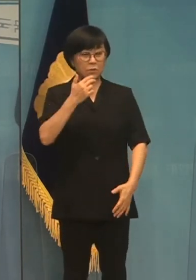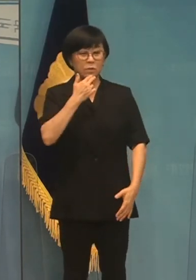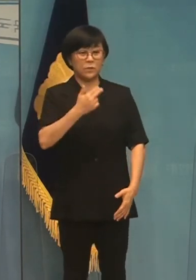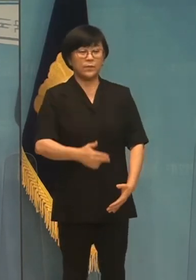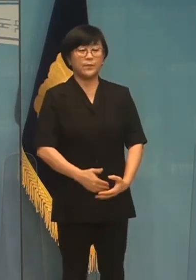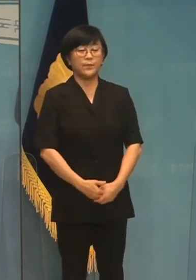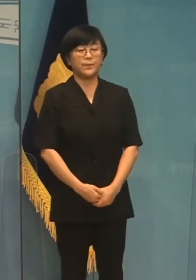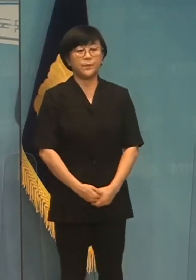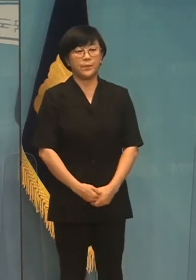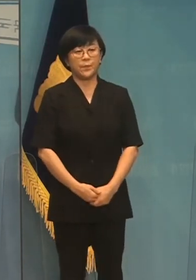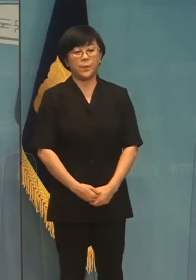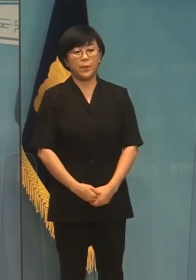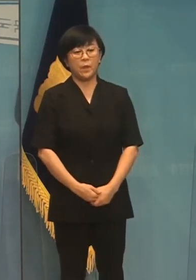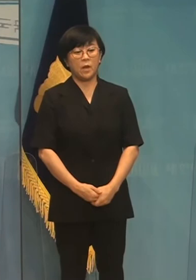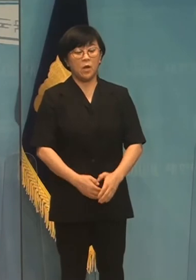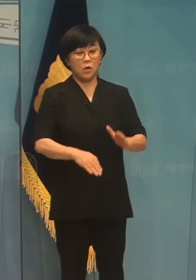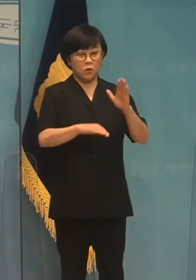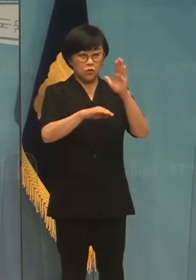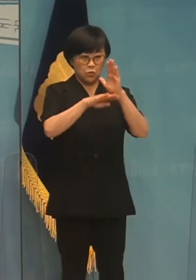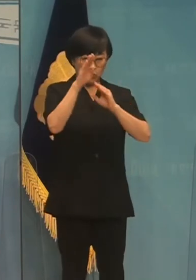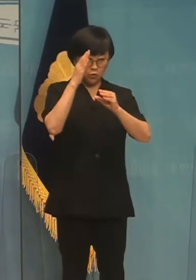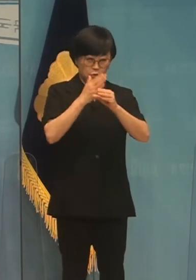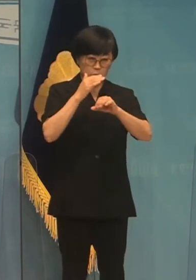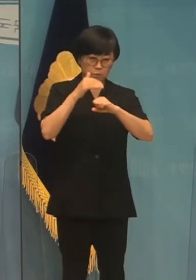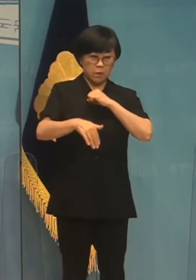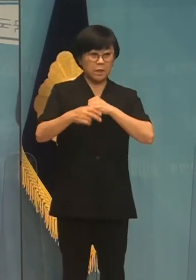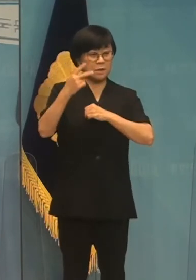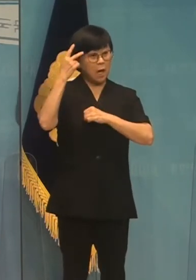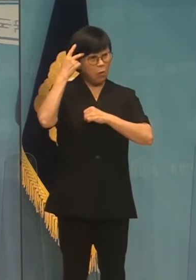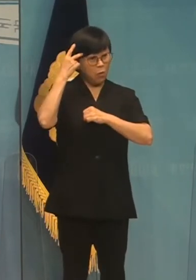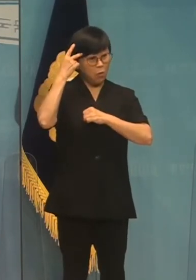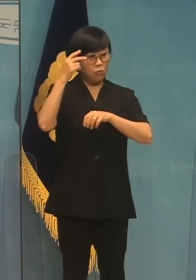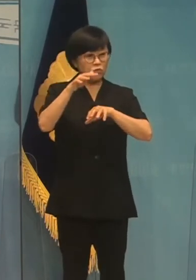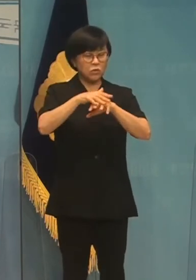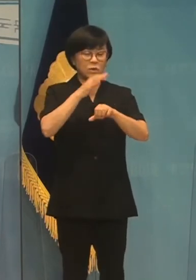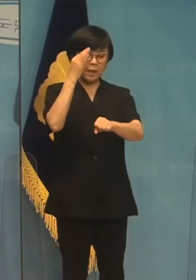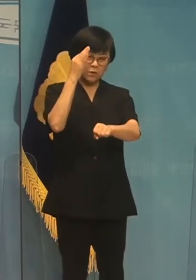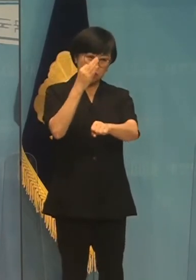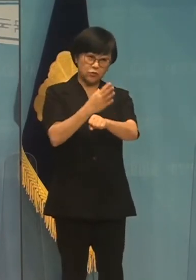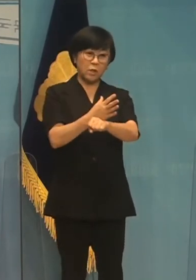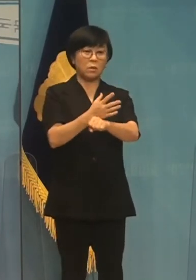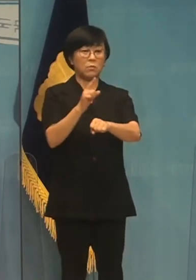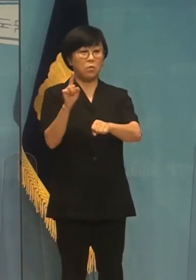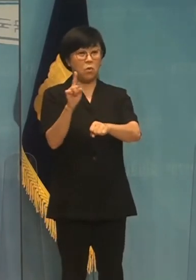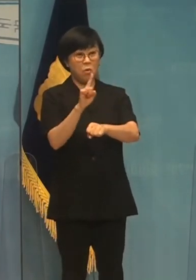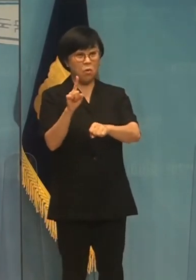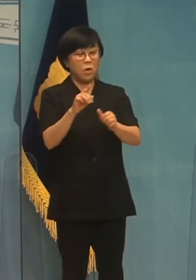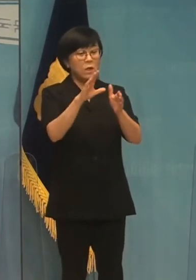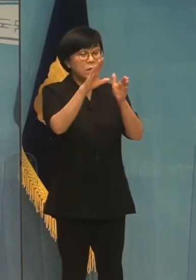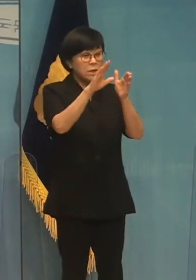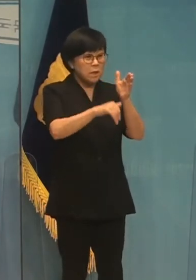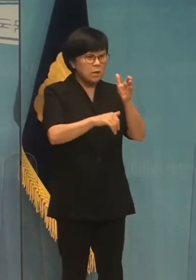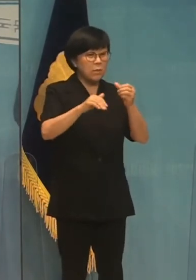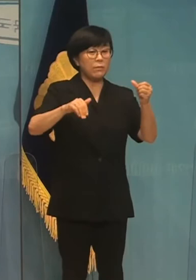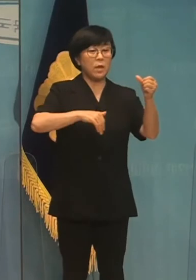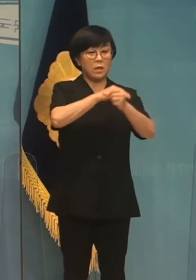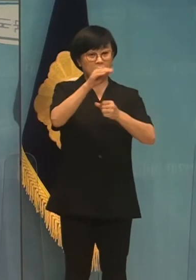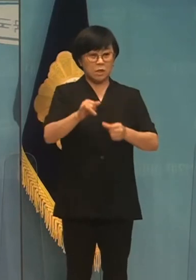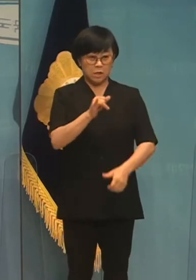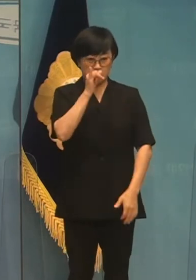없습니다. 종북 주사파의 사고 구조는 단순합니다. 여기에는 시대적인 배경이